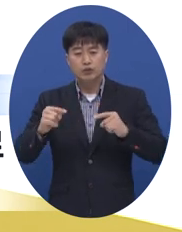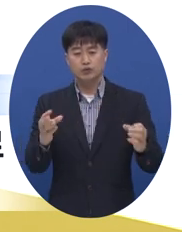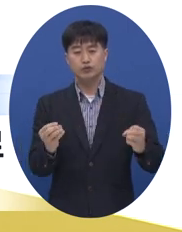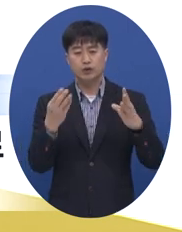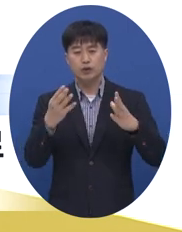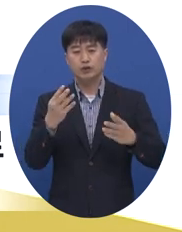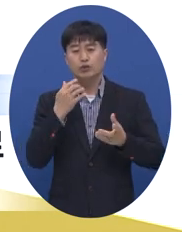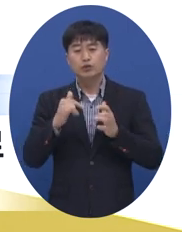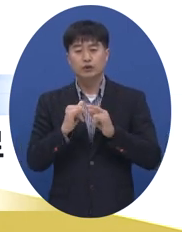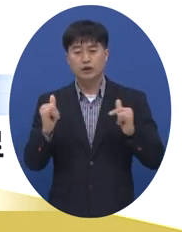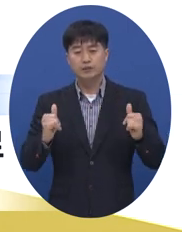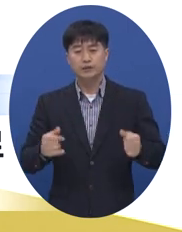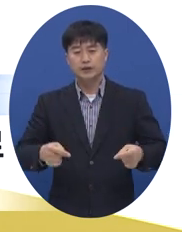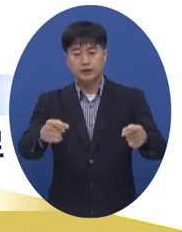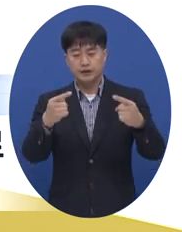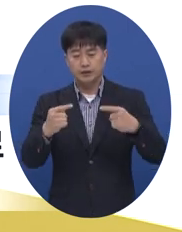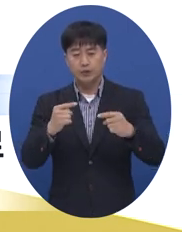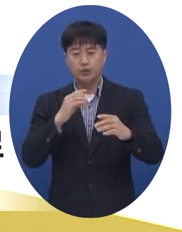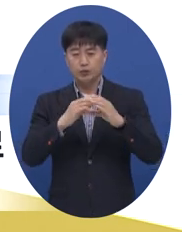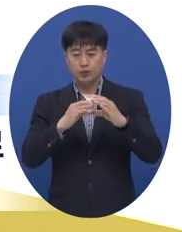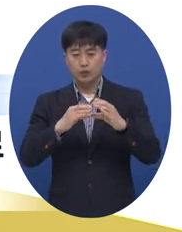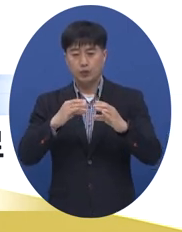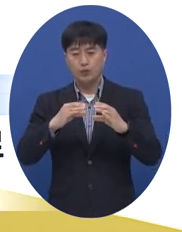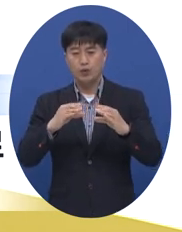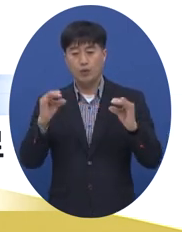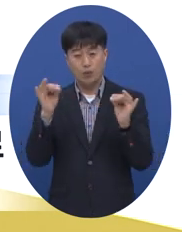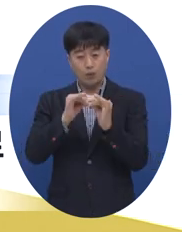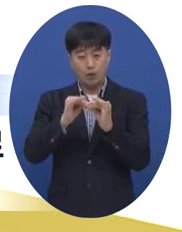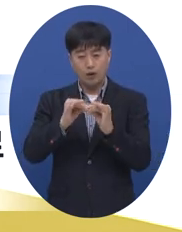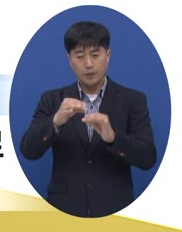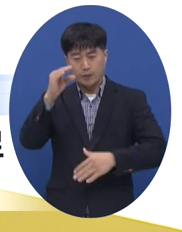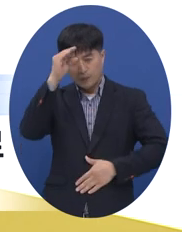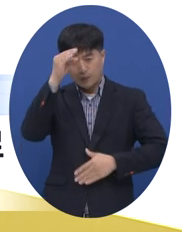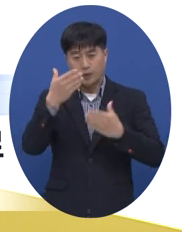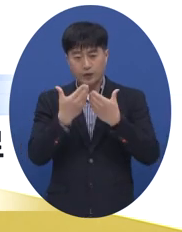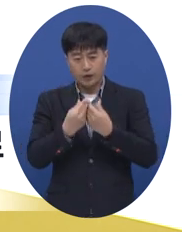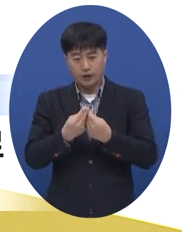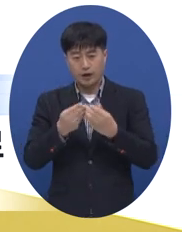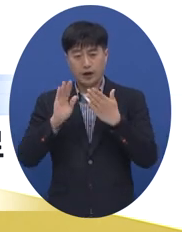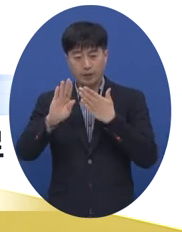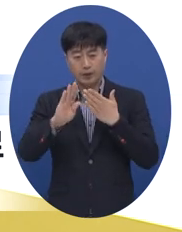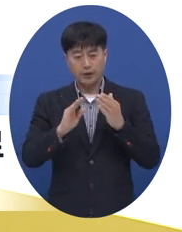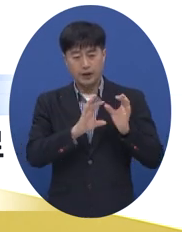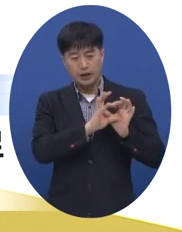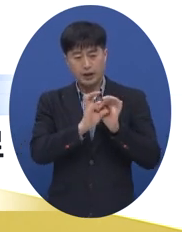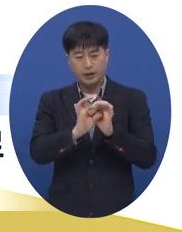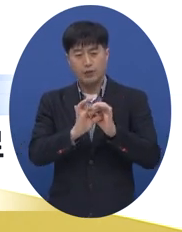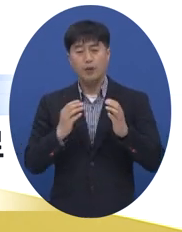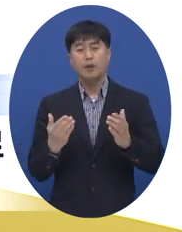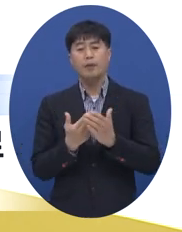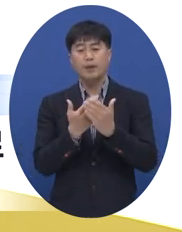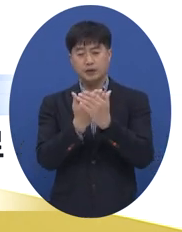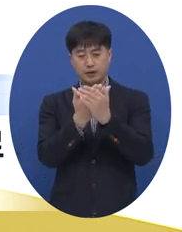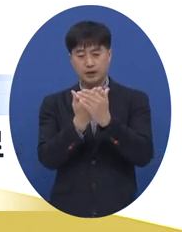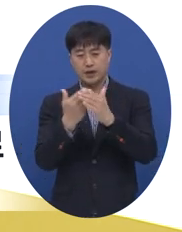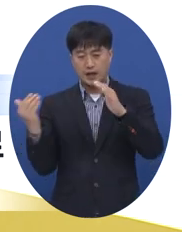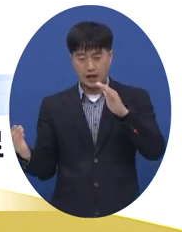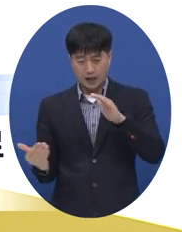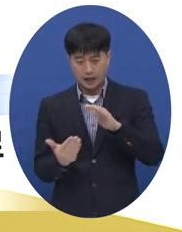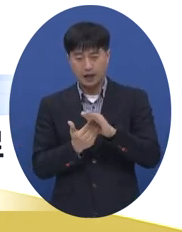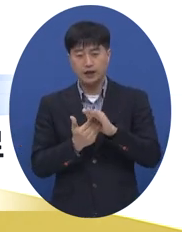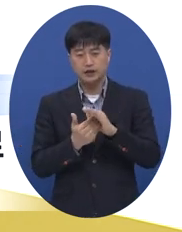정책축제가 도민 참여의 소통과 공감의 모범적 사례로 앞으로